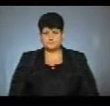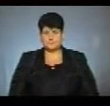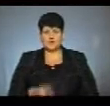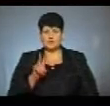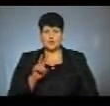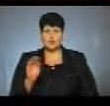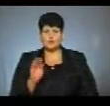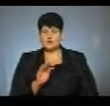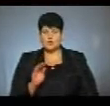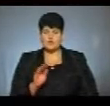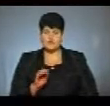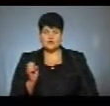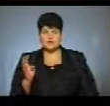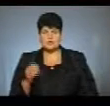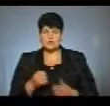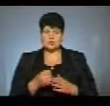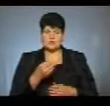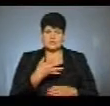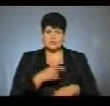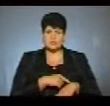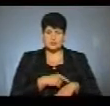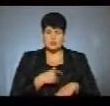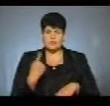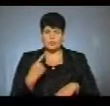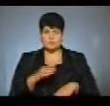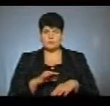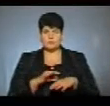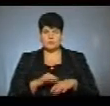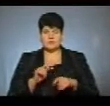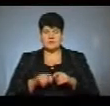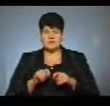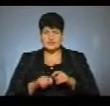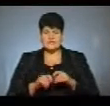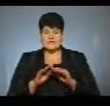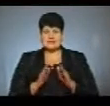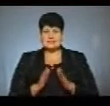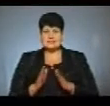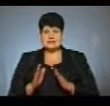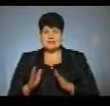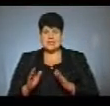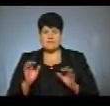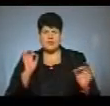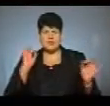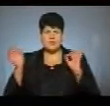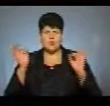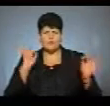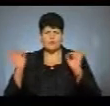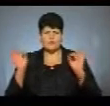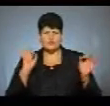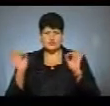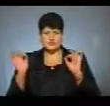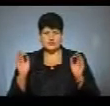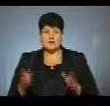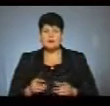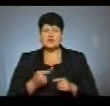2 жовтня з 14 до 15 години в області проводитимуть перевірку системи централізованого оповіщення цивільного захисту області.